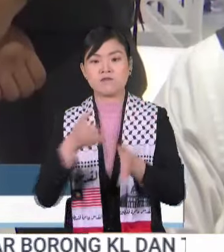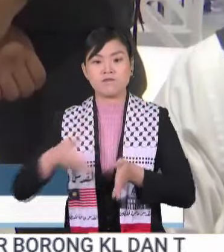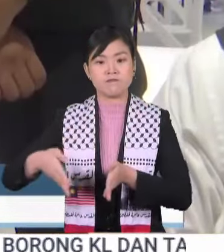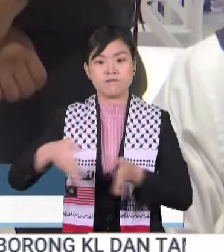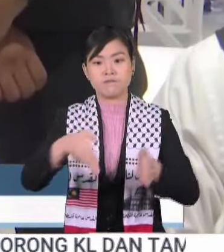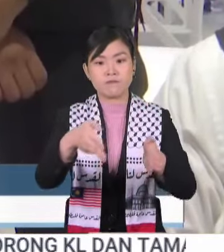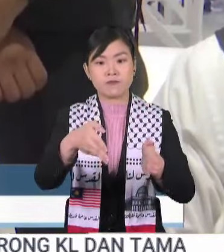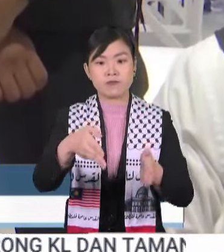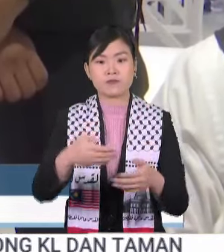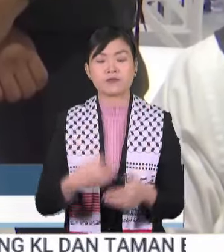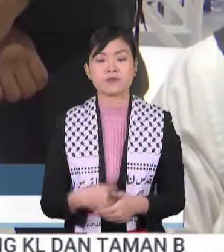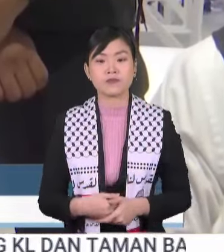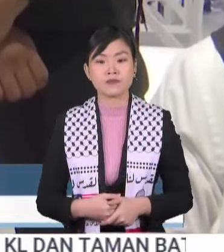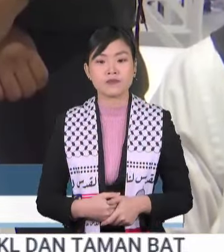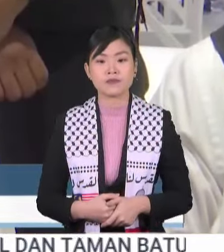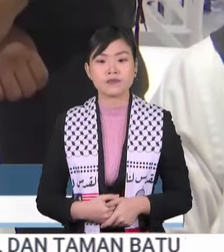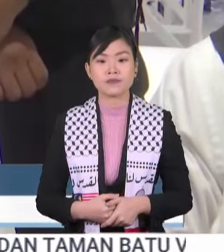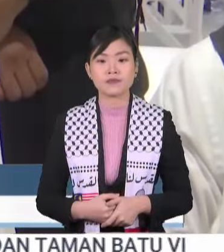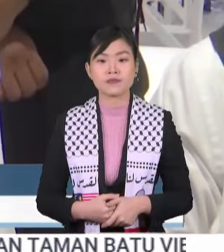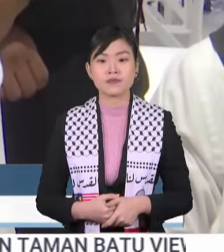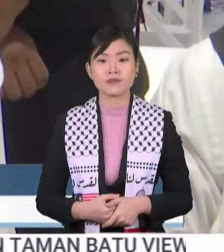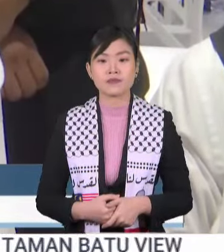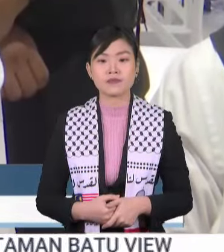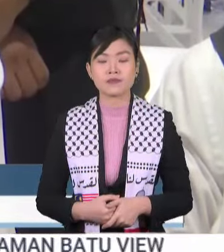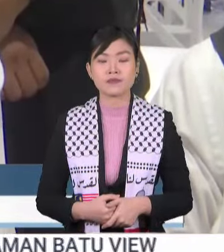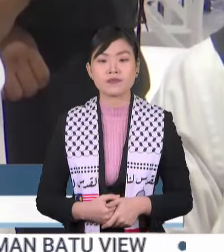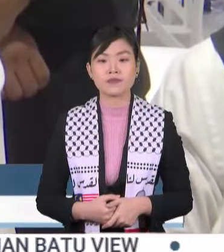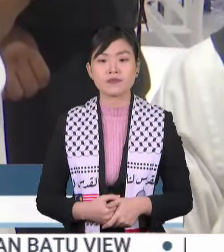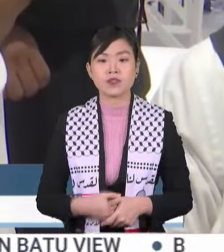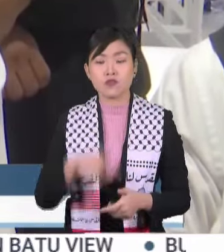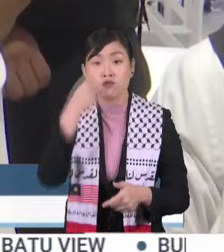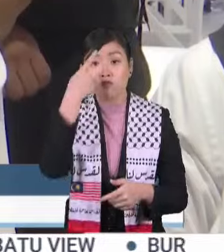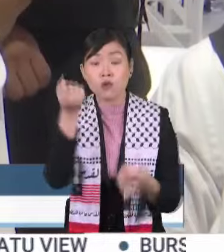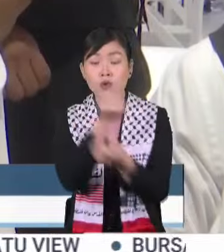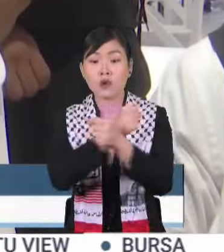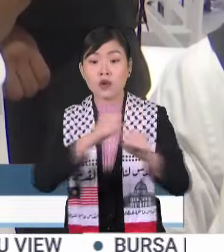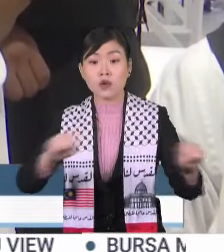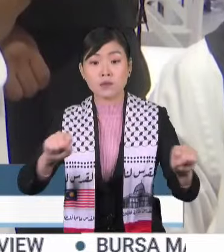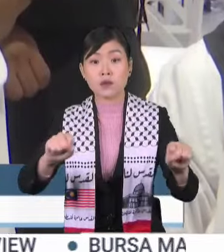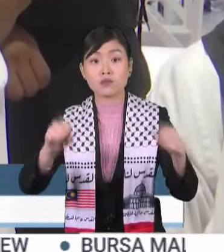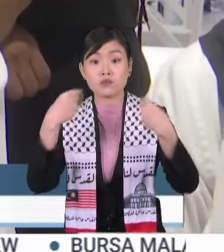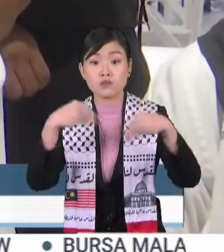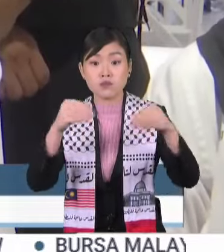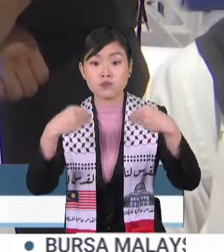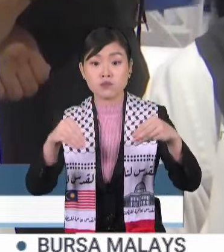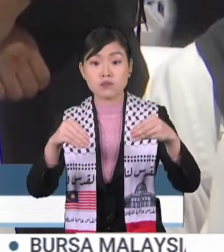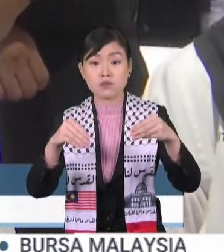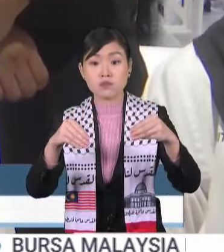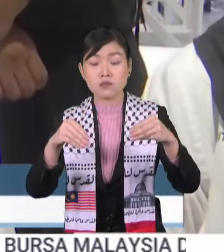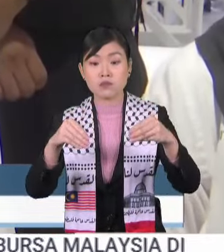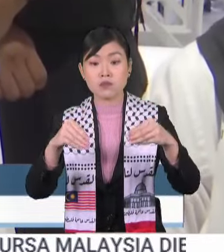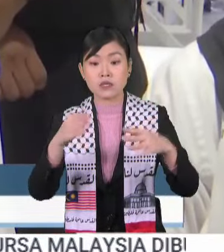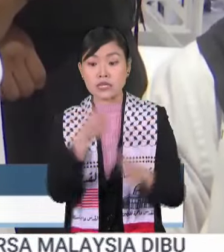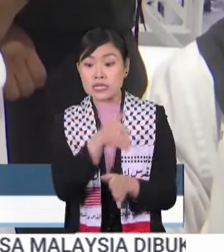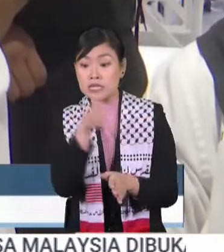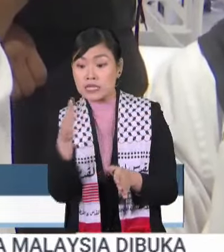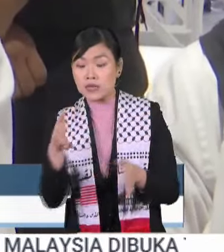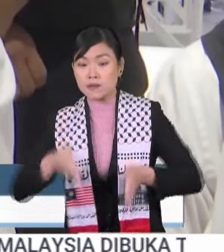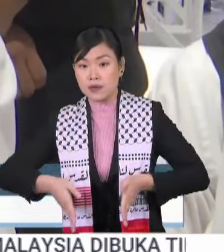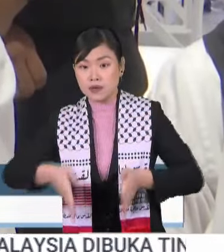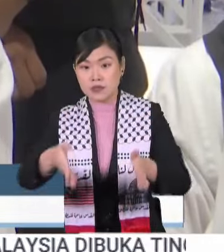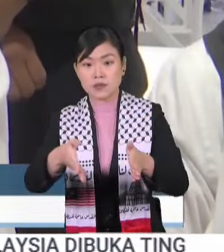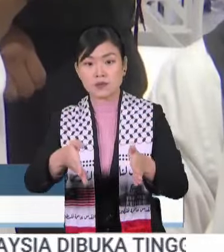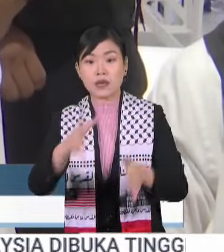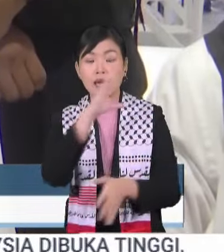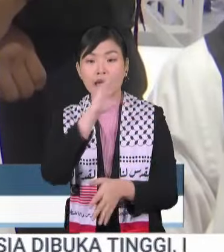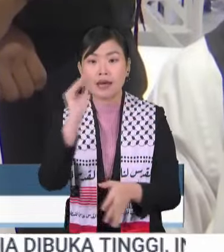we have no choice on certain ctim demi untuk naga keselamatan penjual yang jual yang illegal Tepi Jalan T dan juga untuk